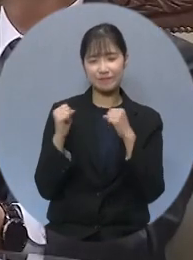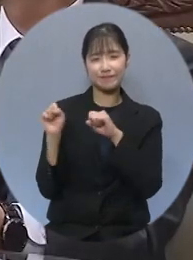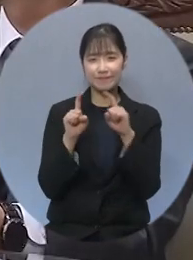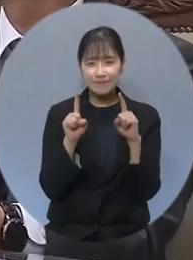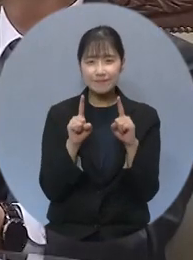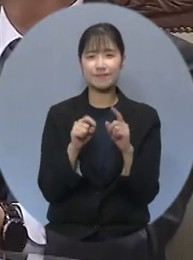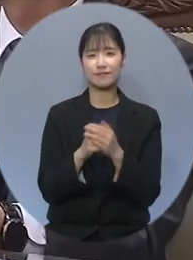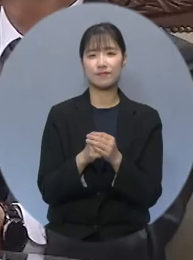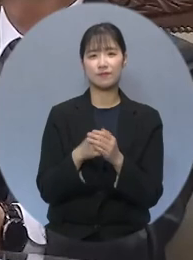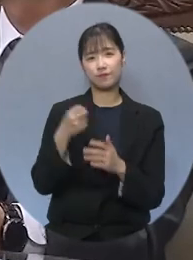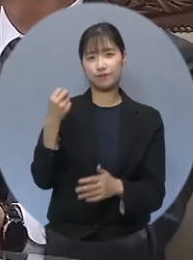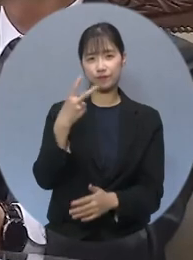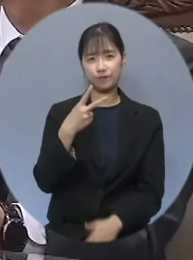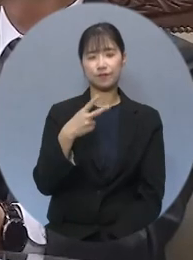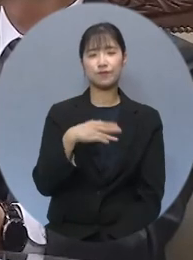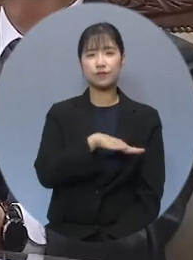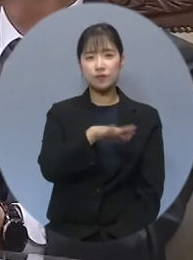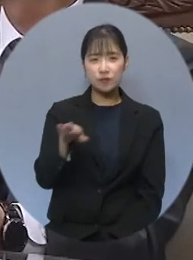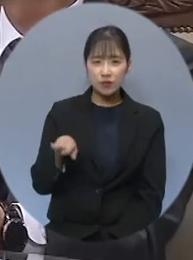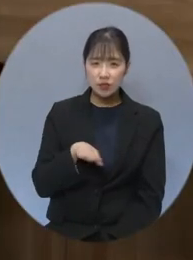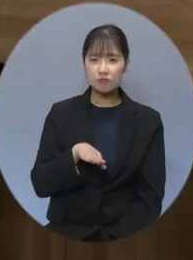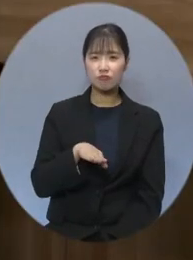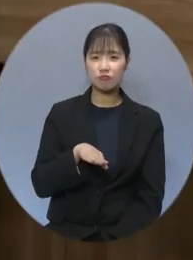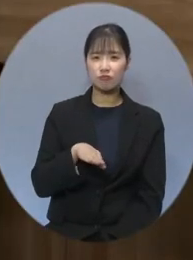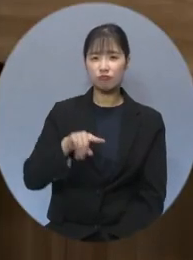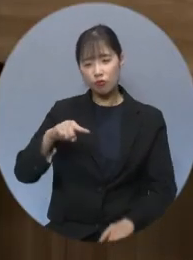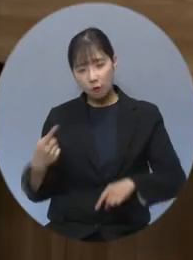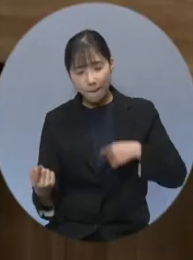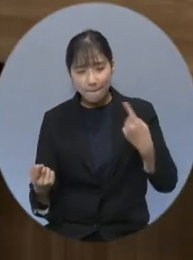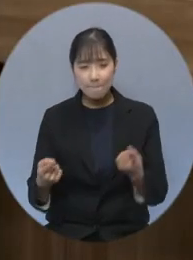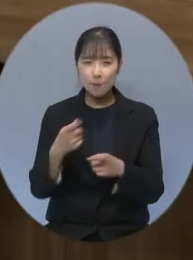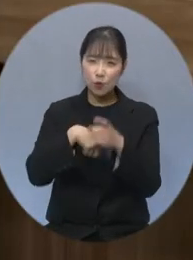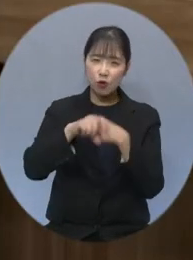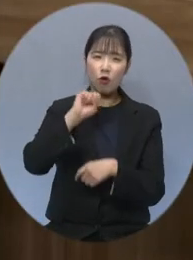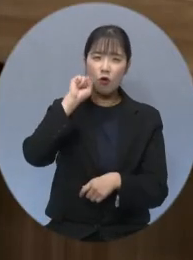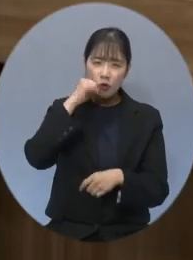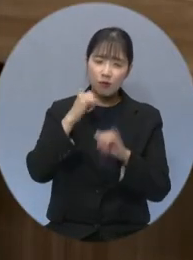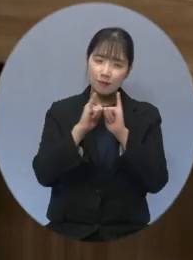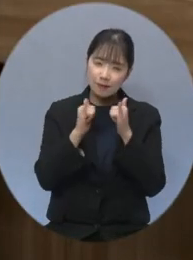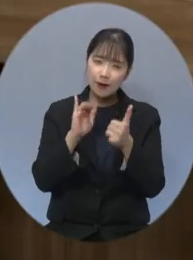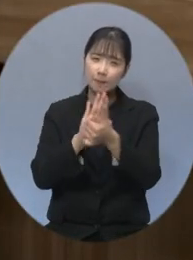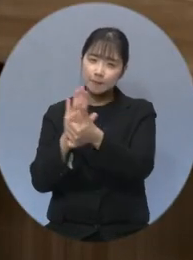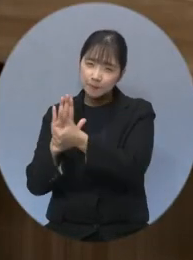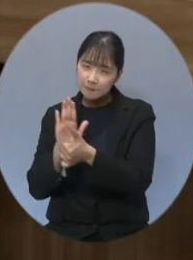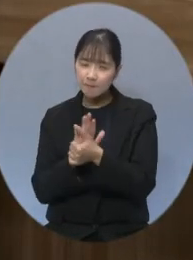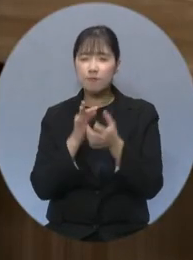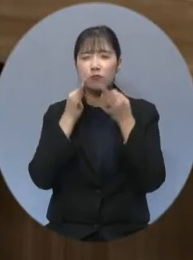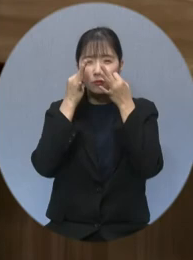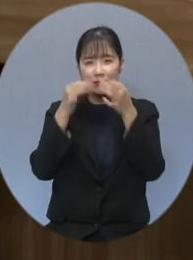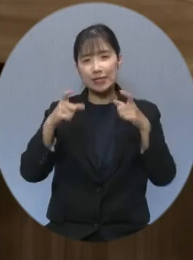힘내시고 그리고 우리 주변 나보다 어려운 사람들 더 살펴보는 우리